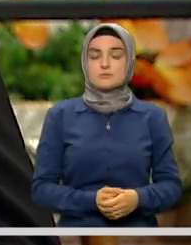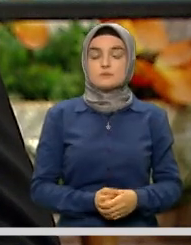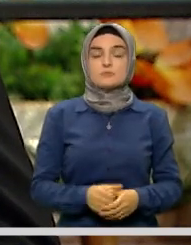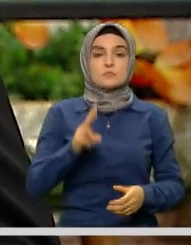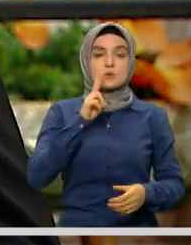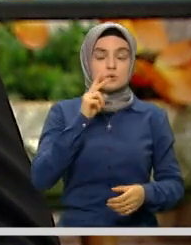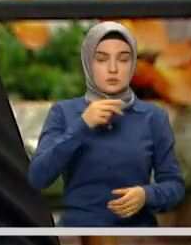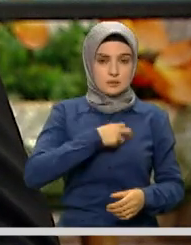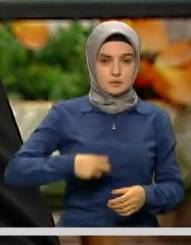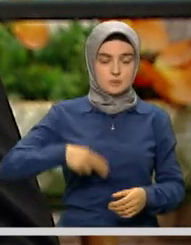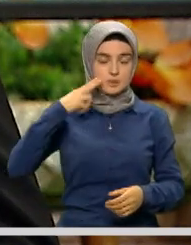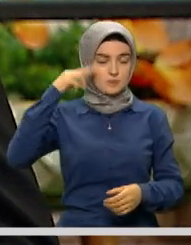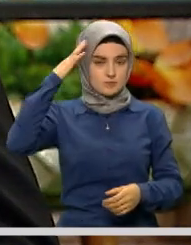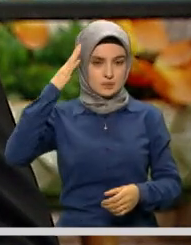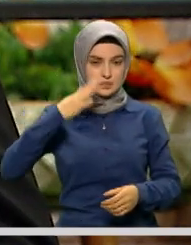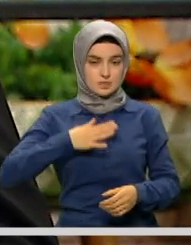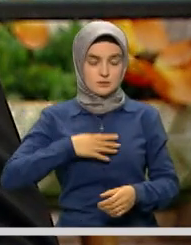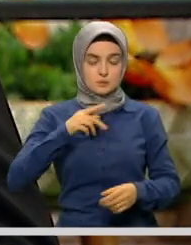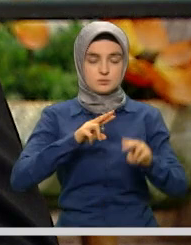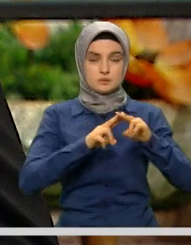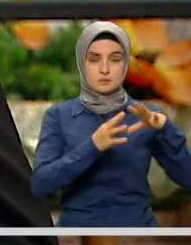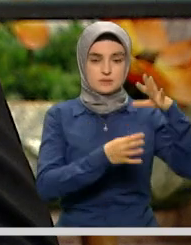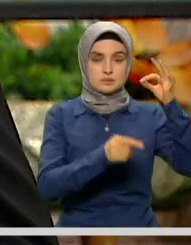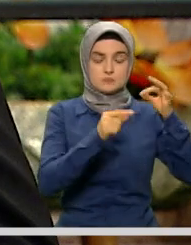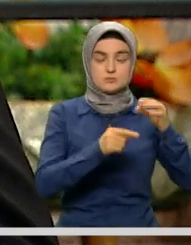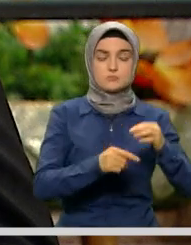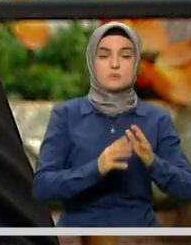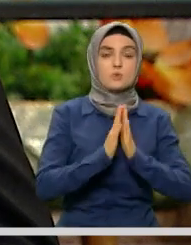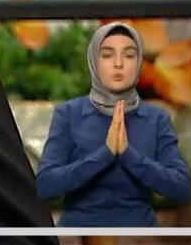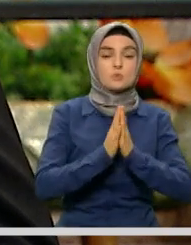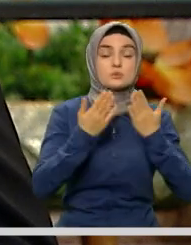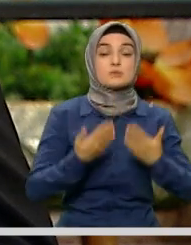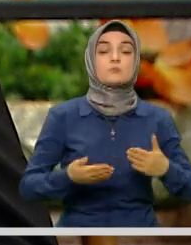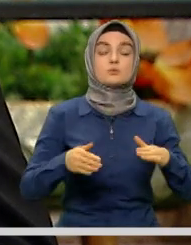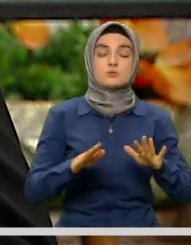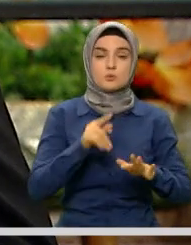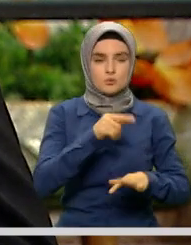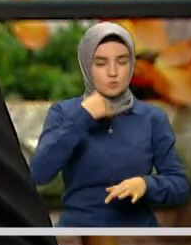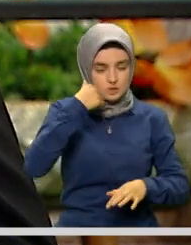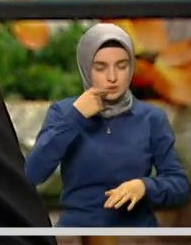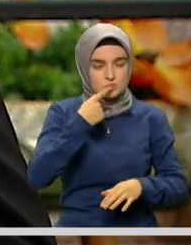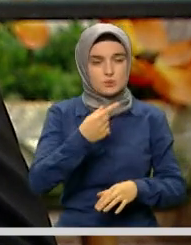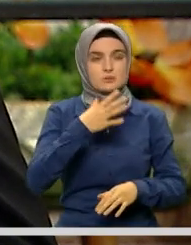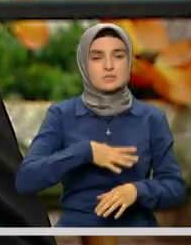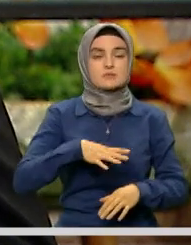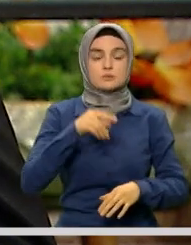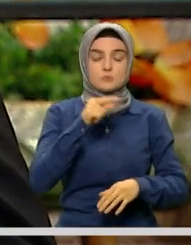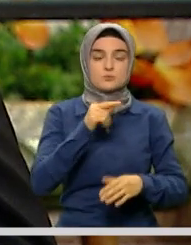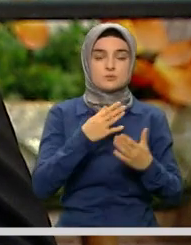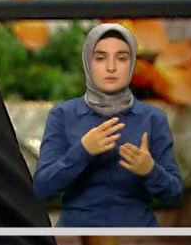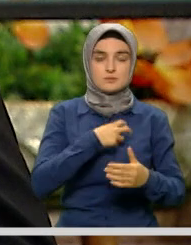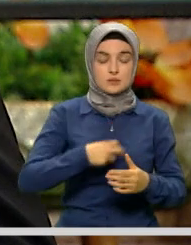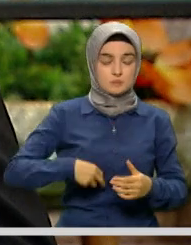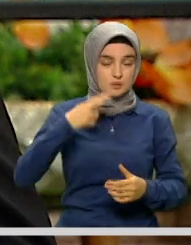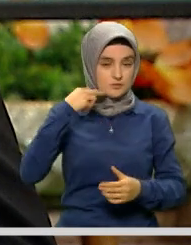nihayetinde Efendimiz Ka'b bin Malik'in özrünü kabul etmiyor. Yani o yalan söylemek istemiyor, Efendimiz de onun özrünü kabul